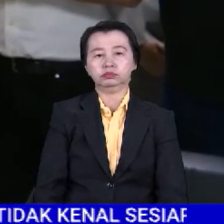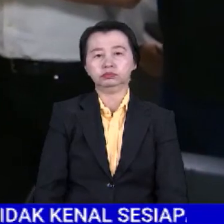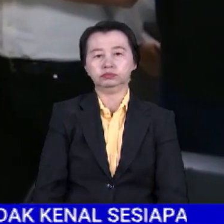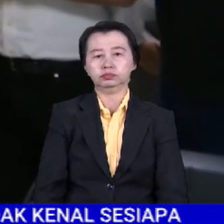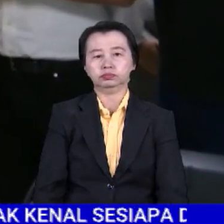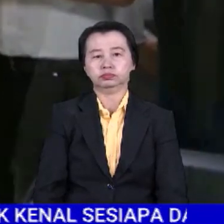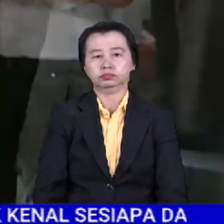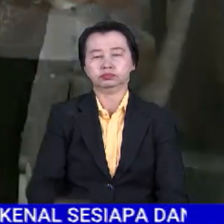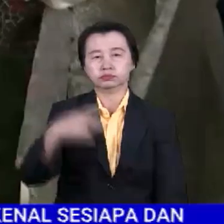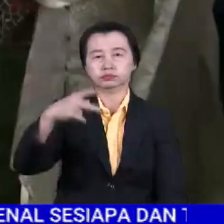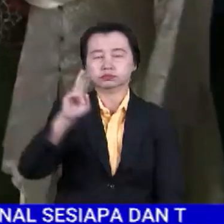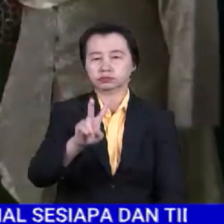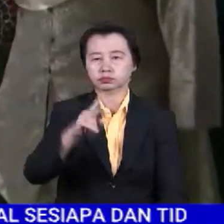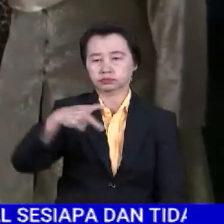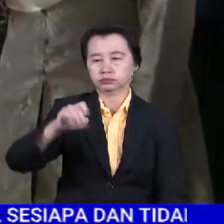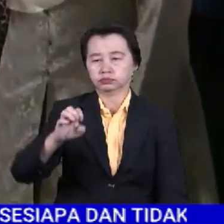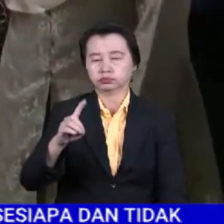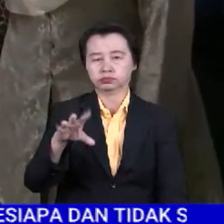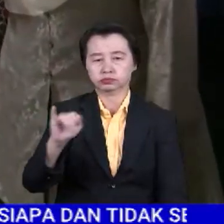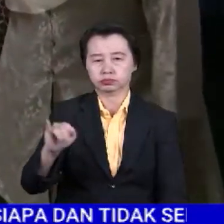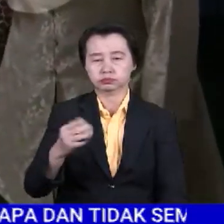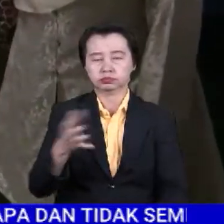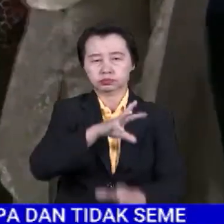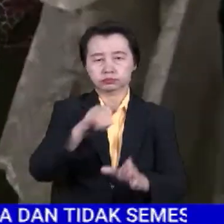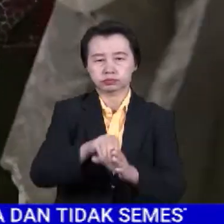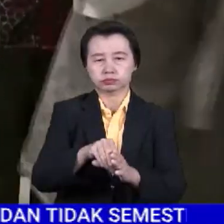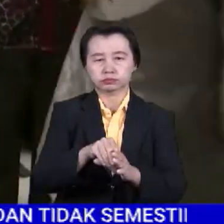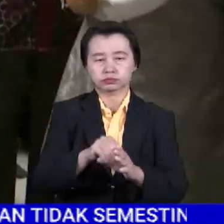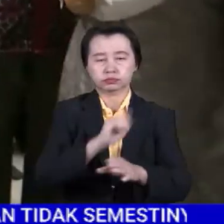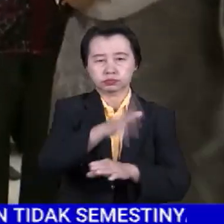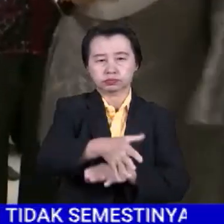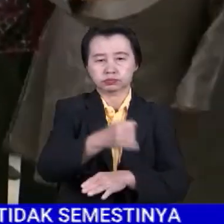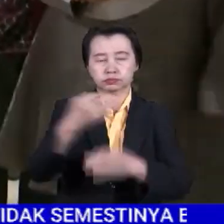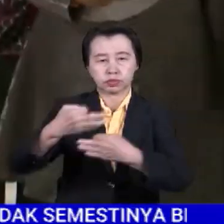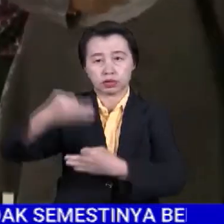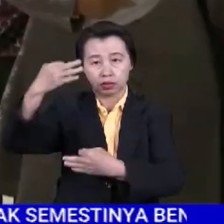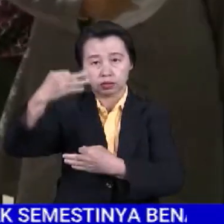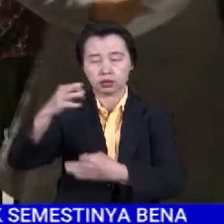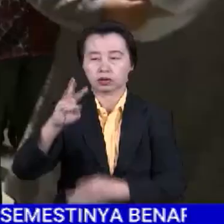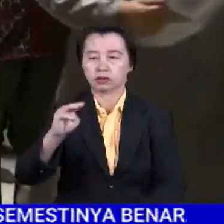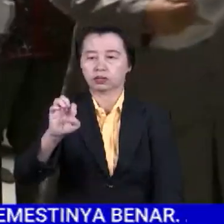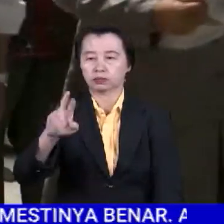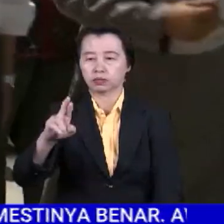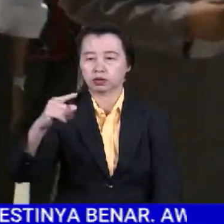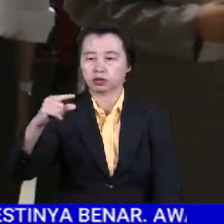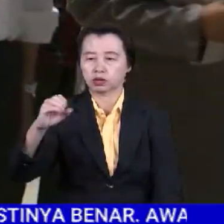Dua buah PEDI di Suka Menanti melibatkan Seberang Terus dan Flat Gemilang Mergong.